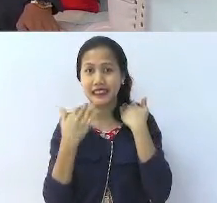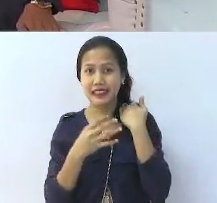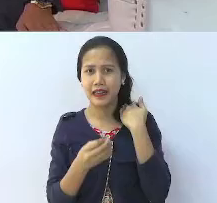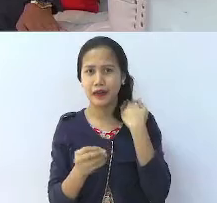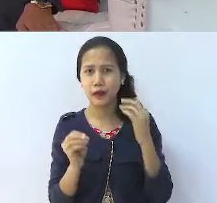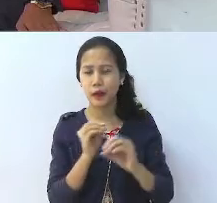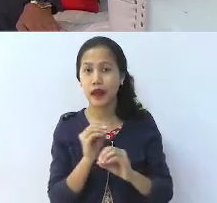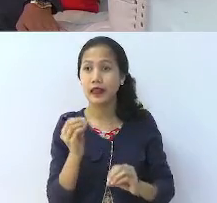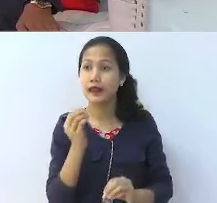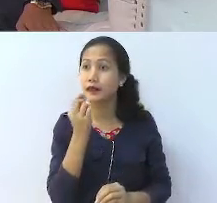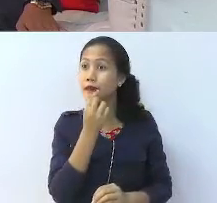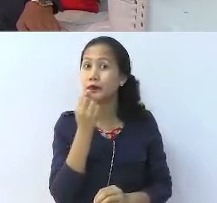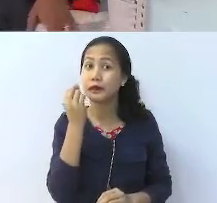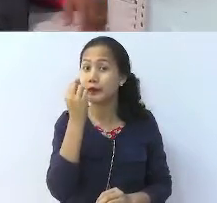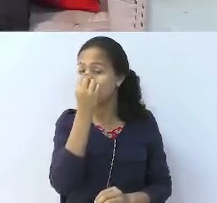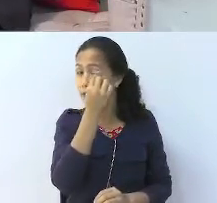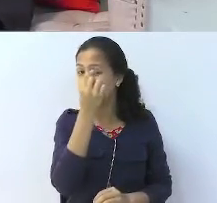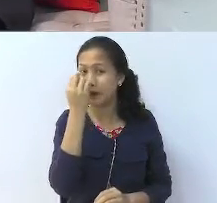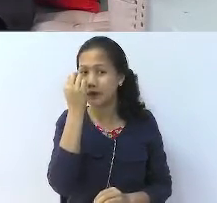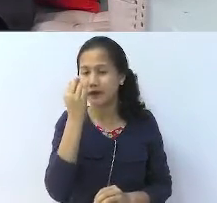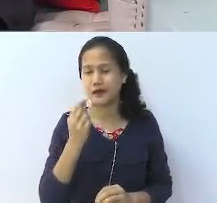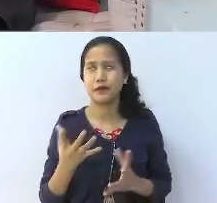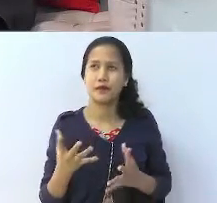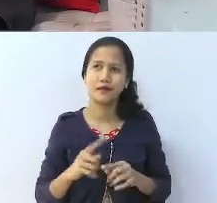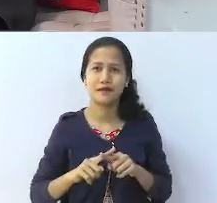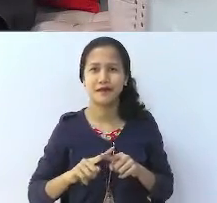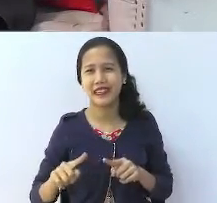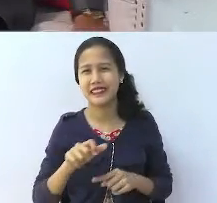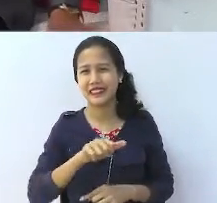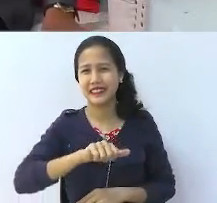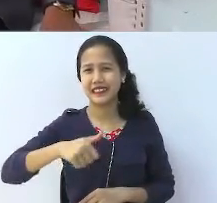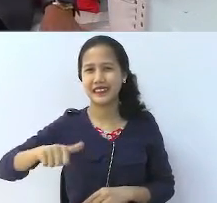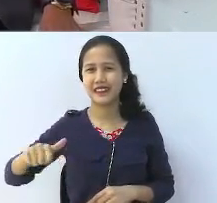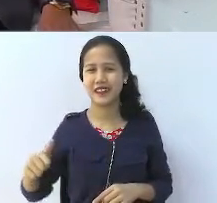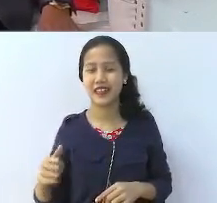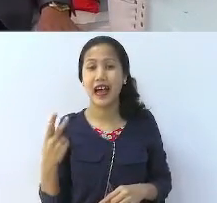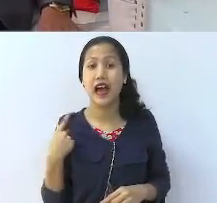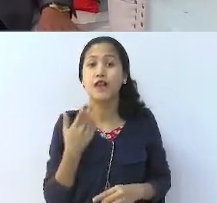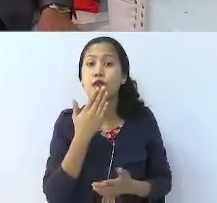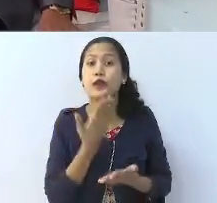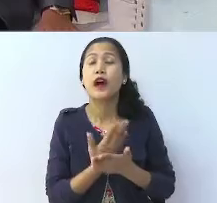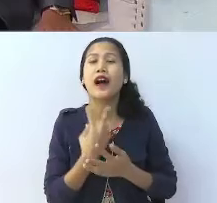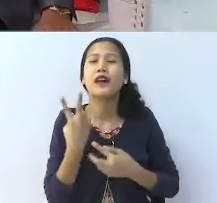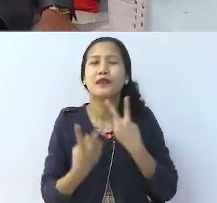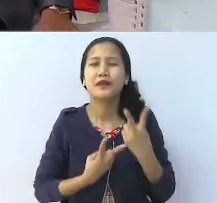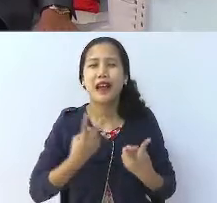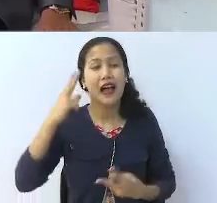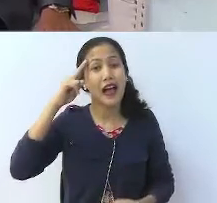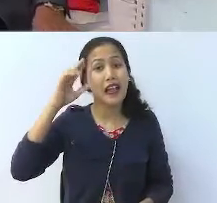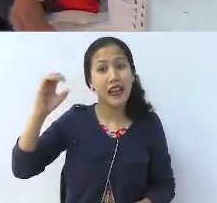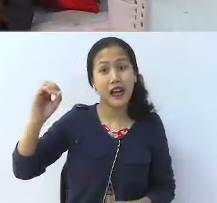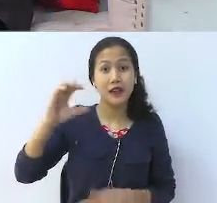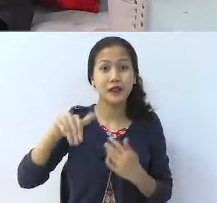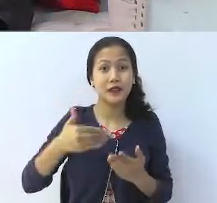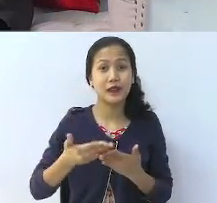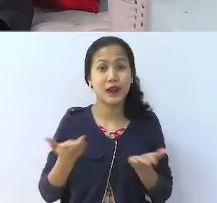Wow. Party. Pumapartida pa yan si Doc Julie, ha? Wala pa daw makeup yan. Wala